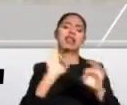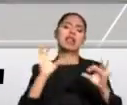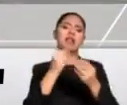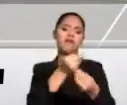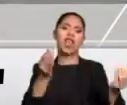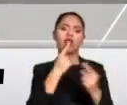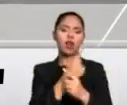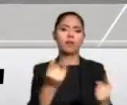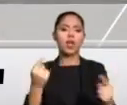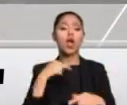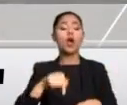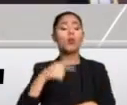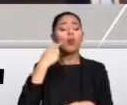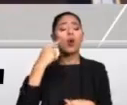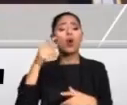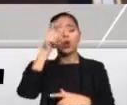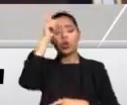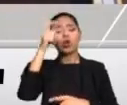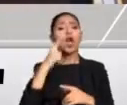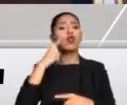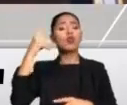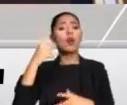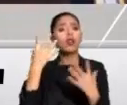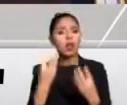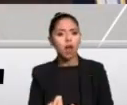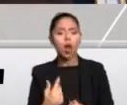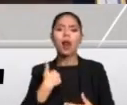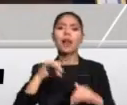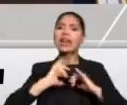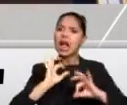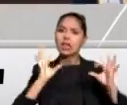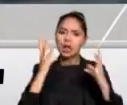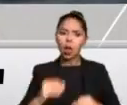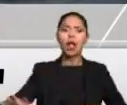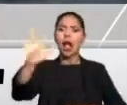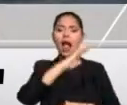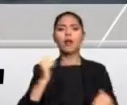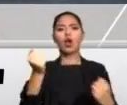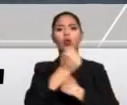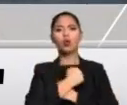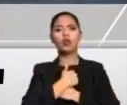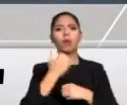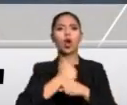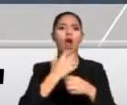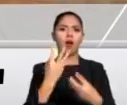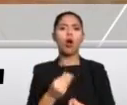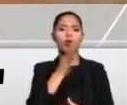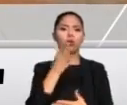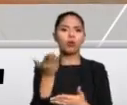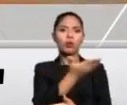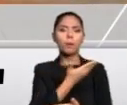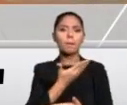cumhurbaşkanı olarak rahatsız da olsak herkesi kucaklamanın görevimiz olduğunu biliyoruz.